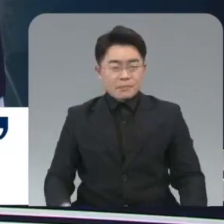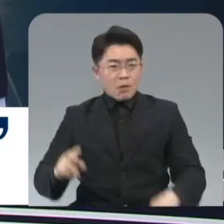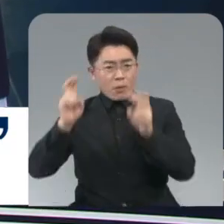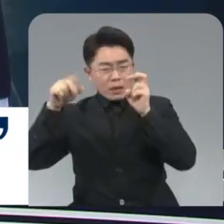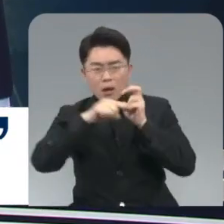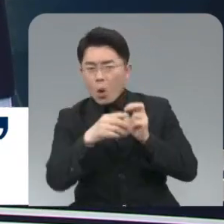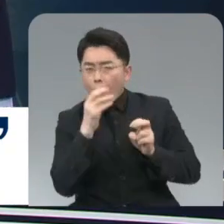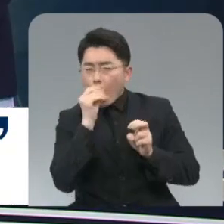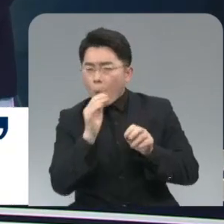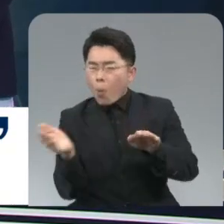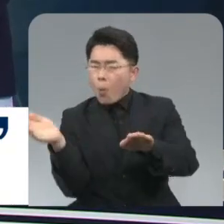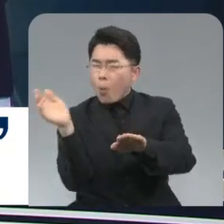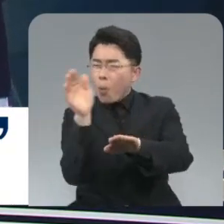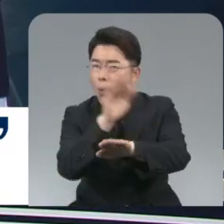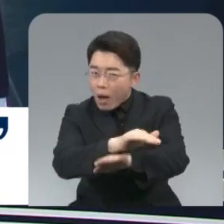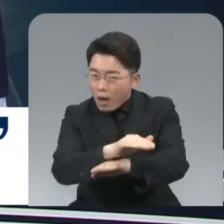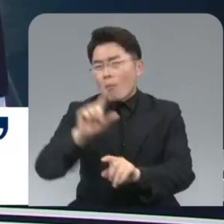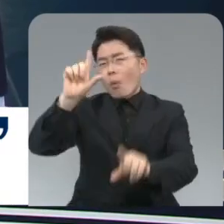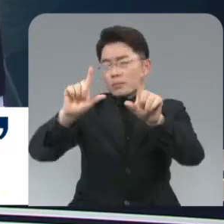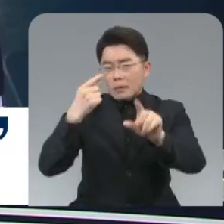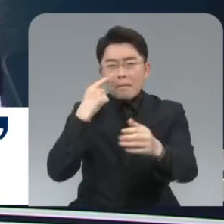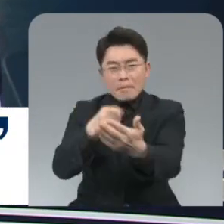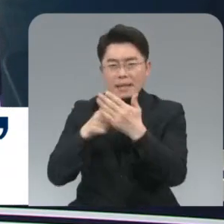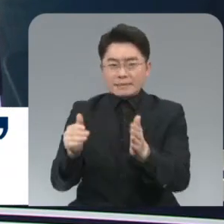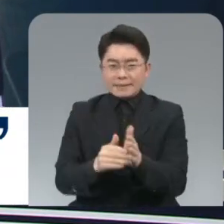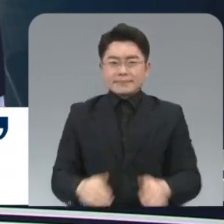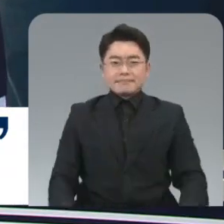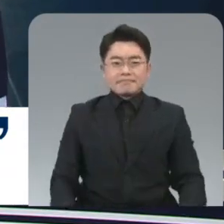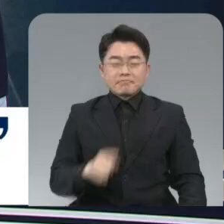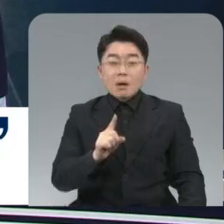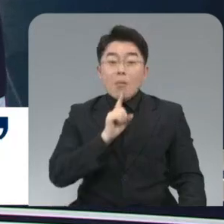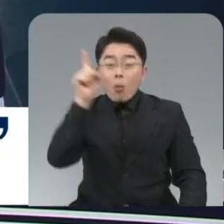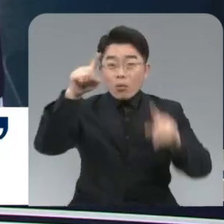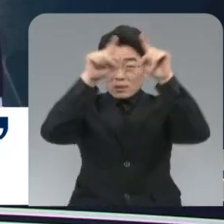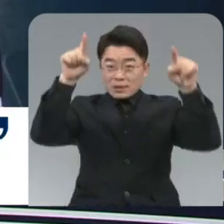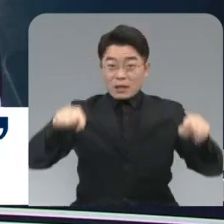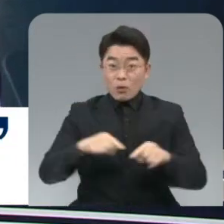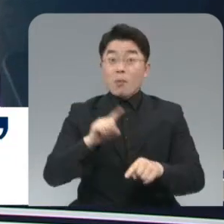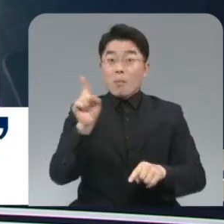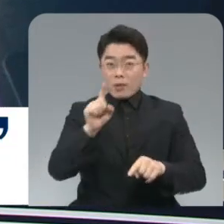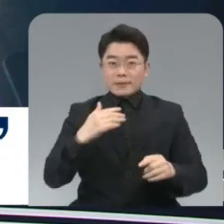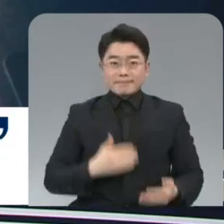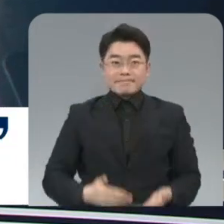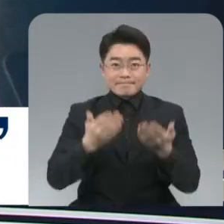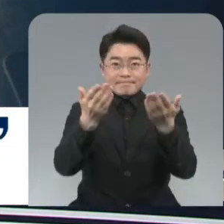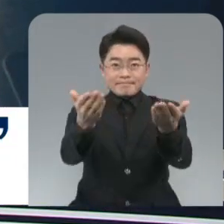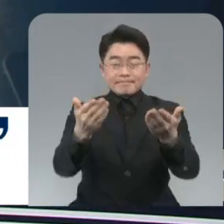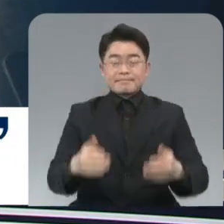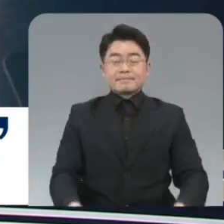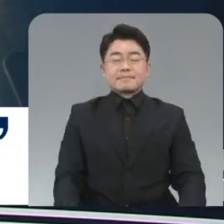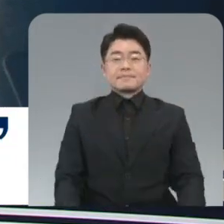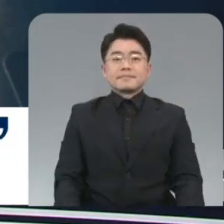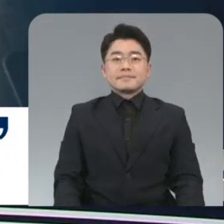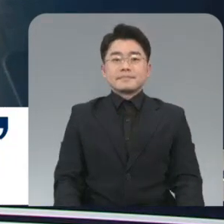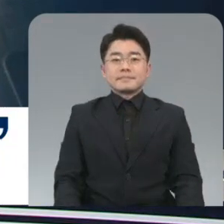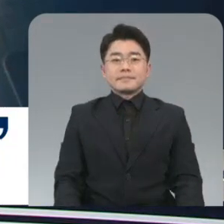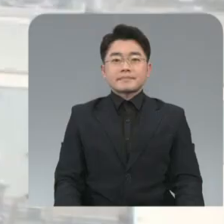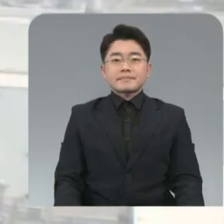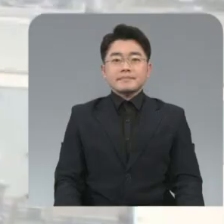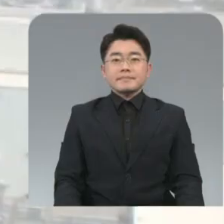한 정황도 포착됐습니다. 그럼 먼저 보고서에 어떤 내용이 담겼는지 백인성 기자가 전해드립니다.